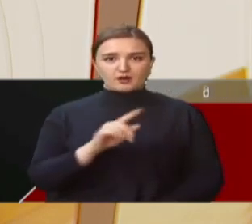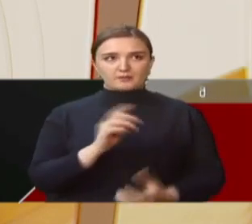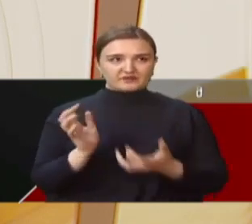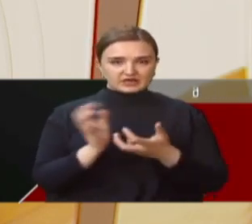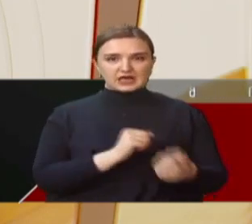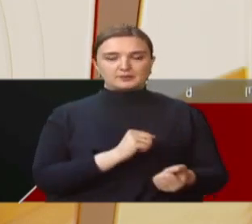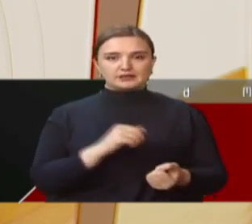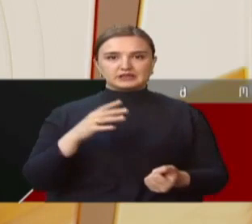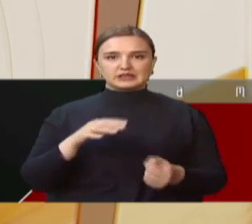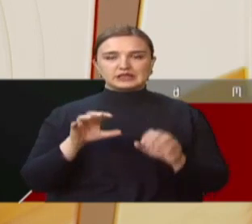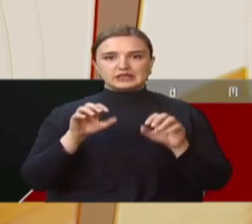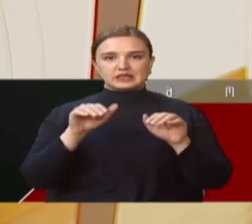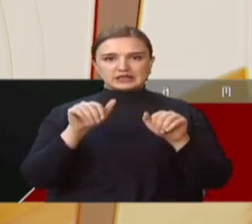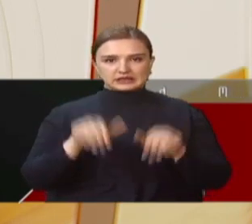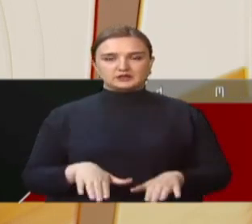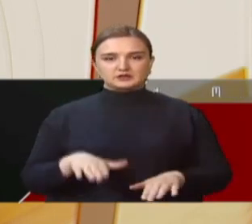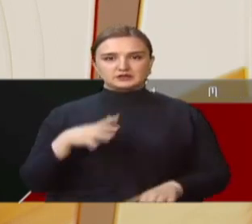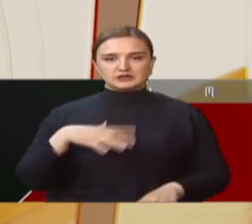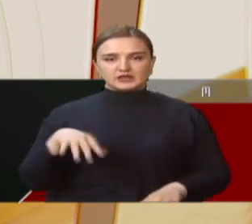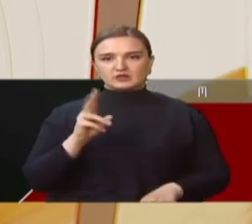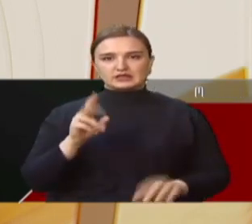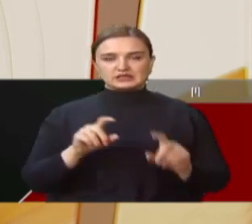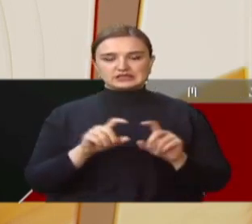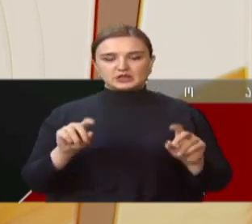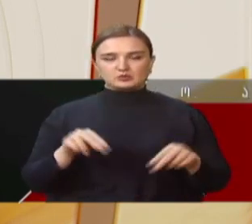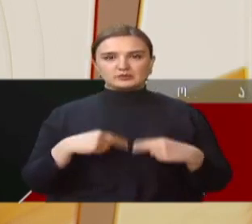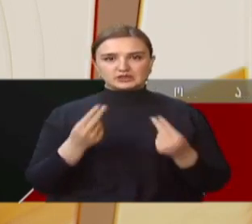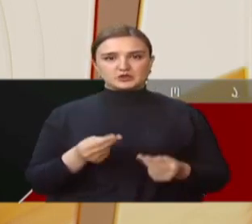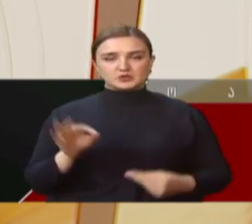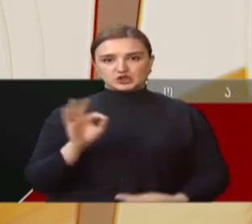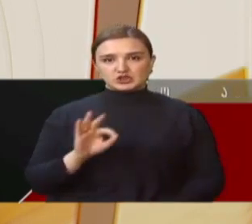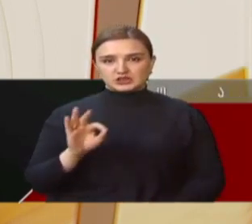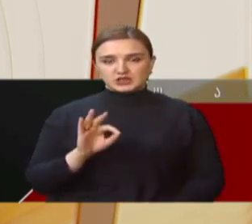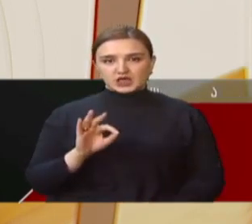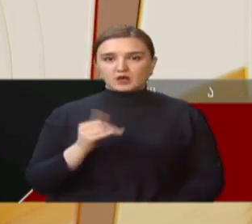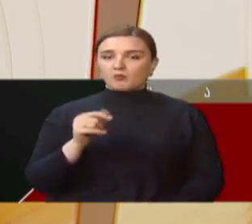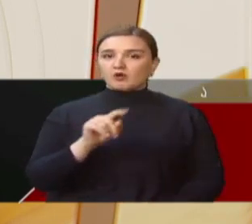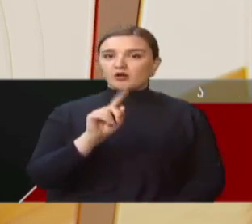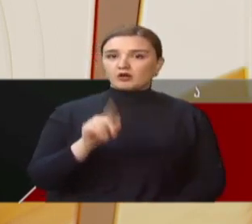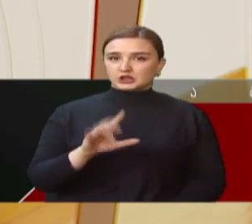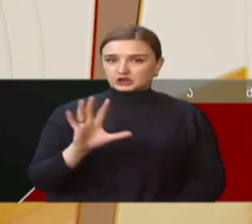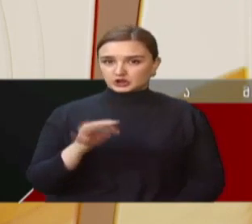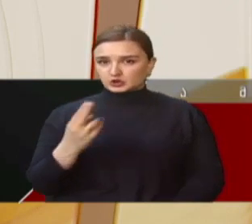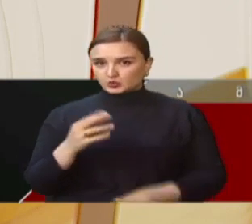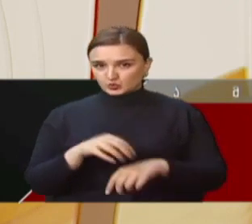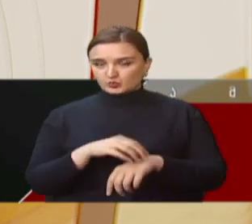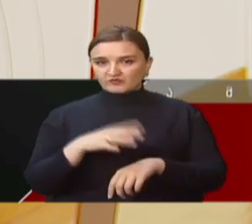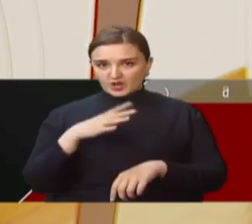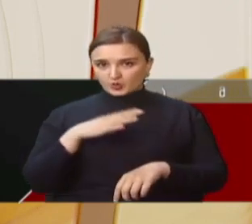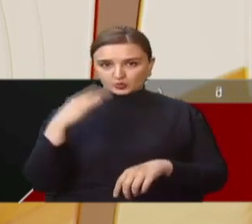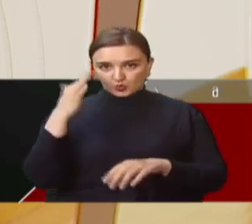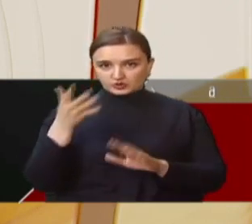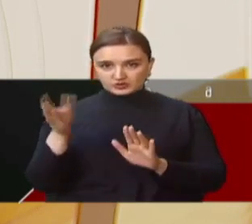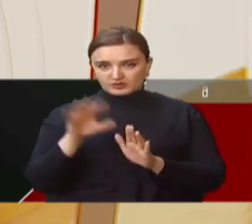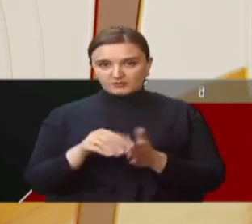rezolutsia sakartvelos candidati statusis minicebis șesahe. Ehe, da, sot, kitwa. Socialiste bi chupie și aris cartul iotsneba. Miahe bine